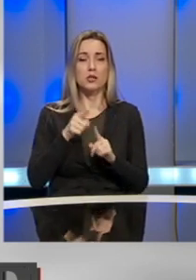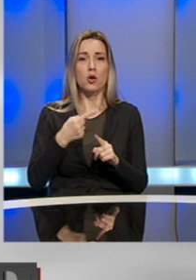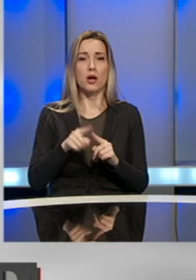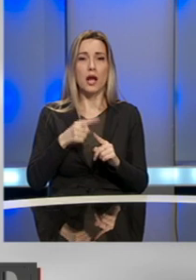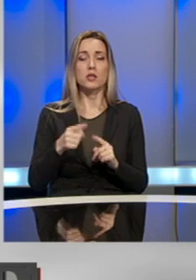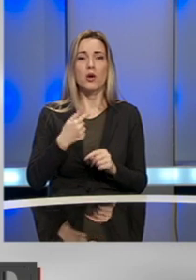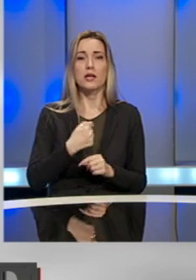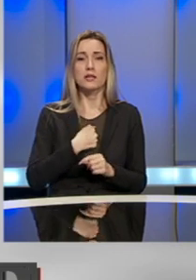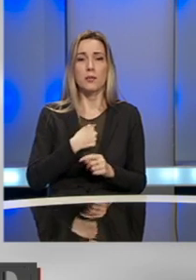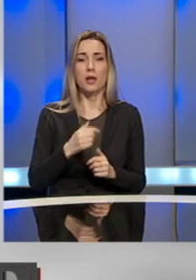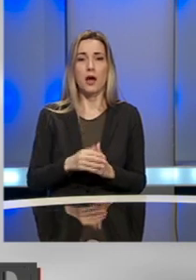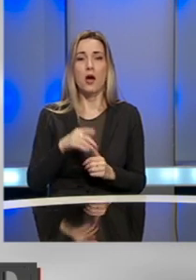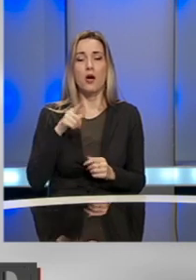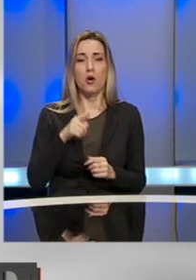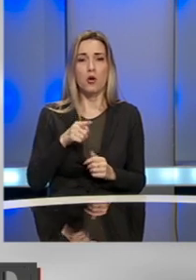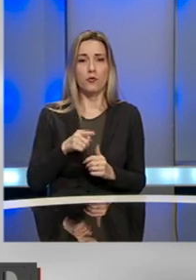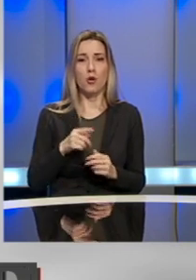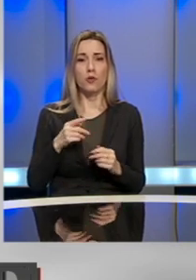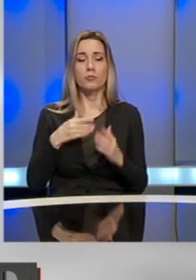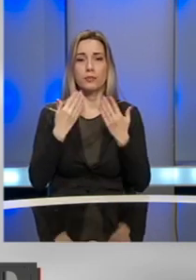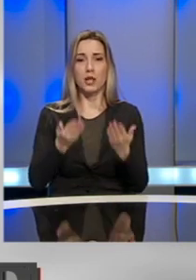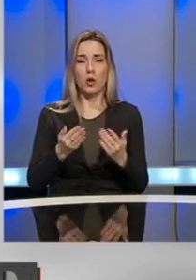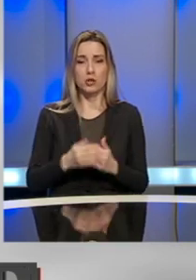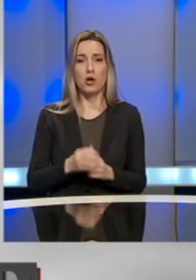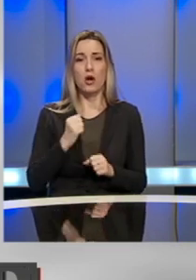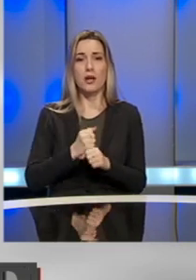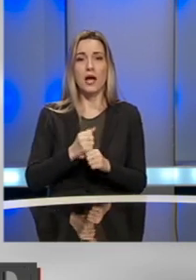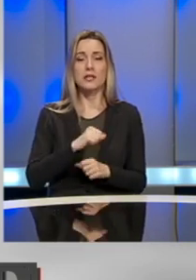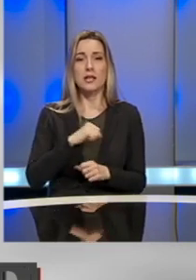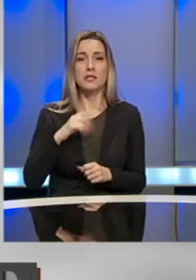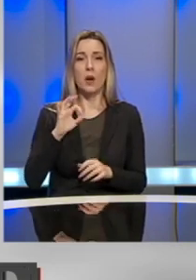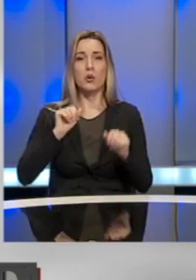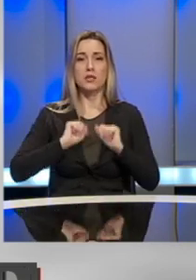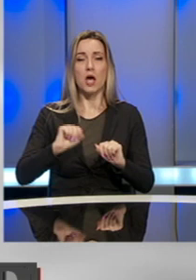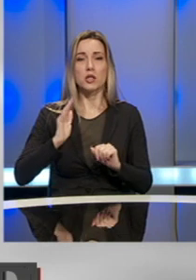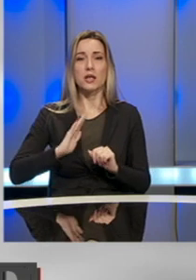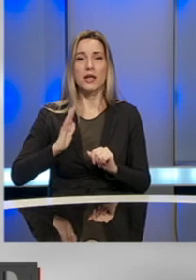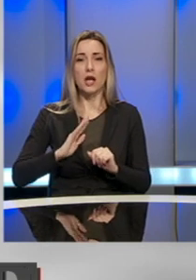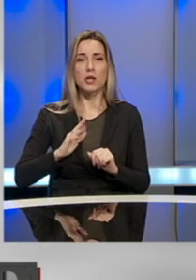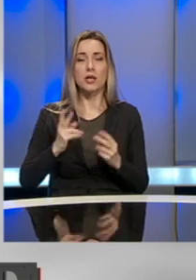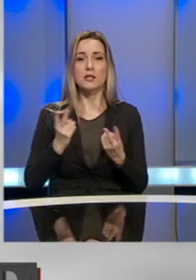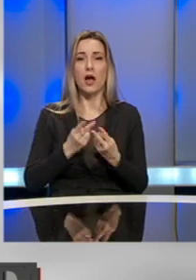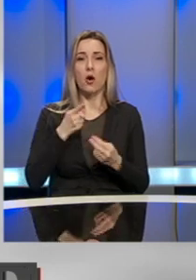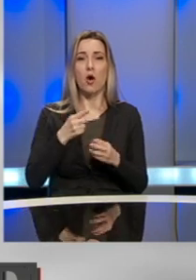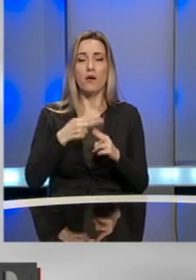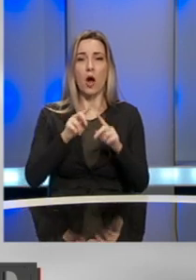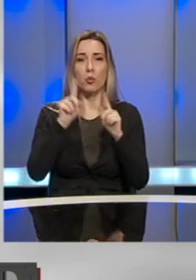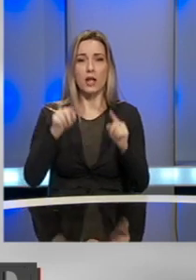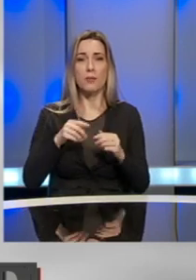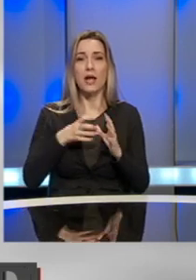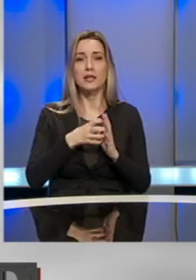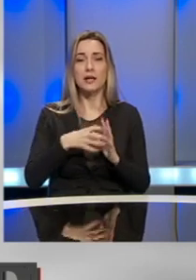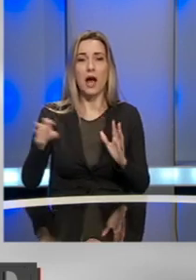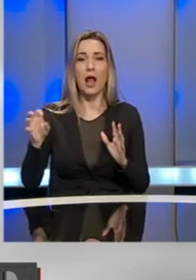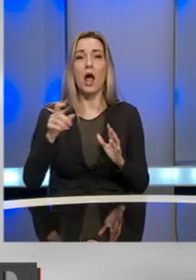razloga sam ja ovo i predložio. Dakle, radi se samo o zaštiti građana i svakako ova uredba bi samo trajala dok